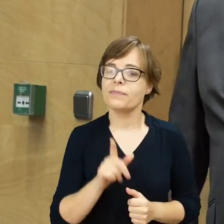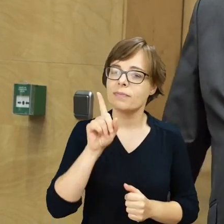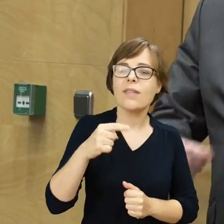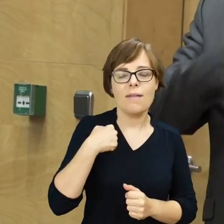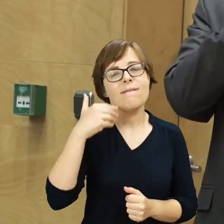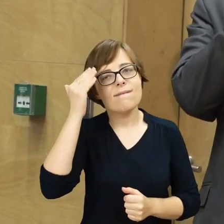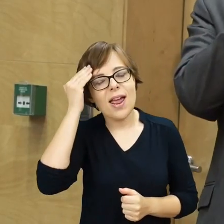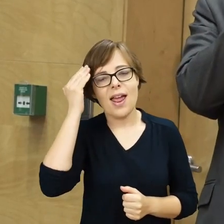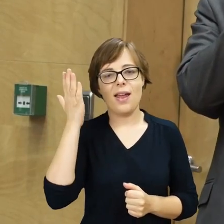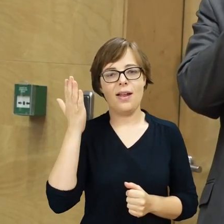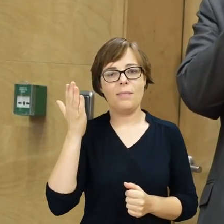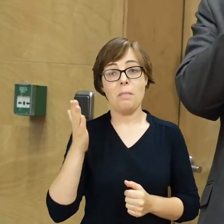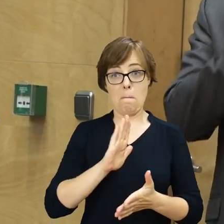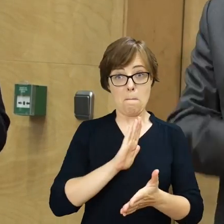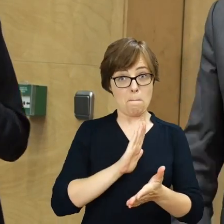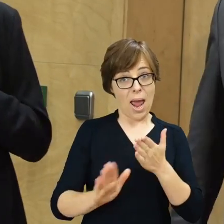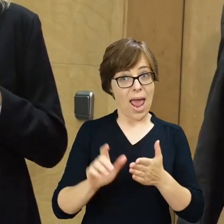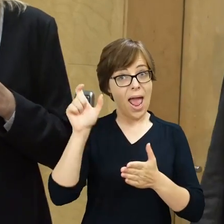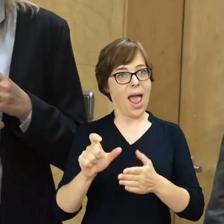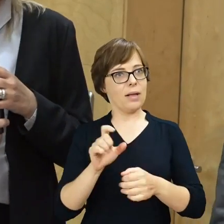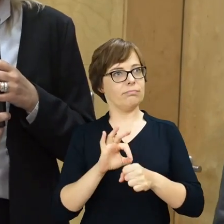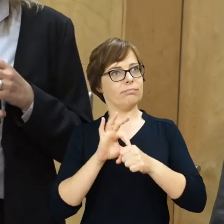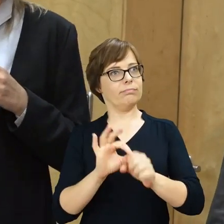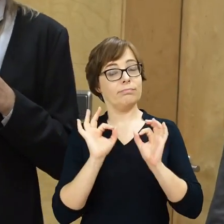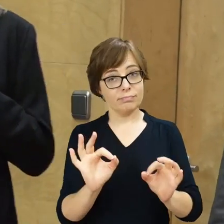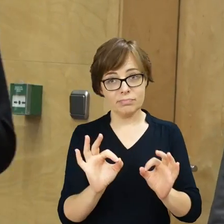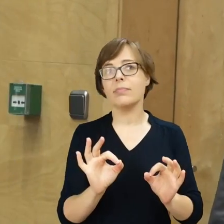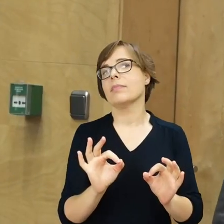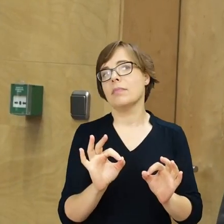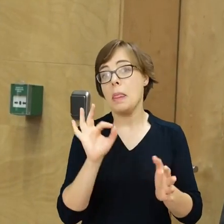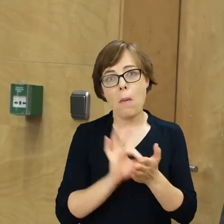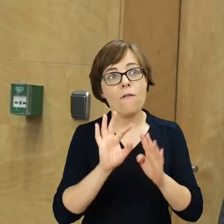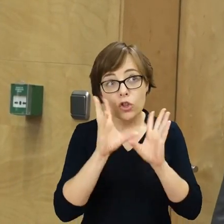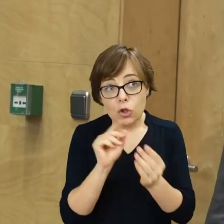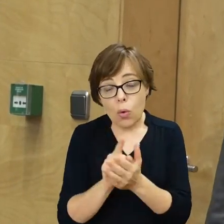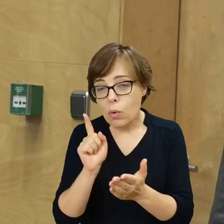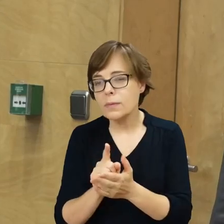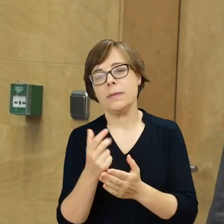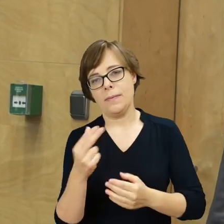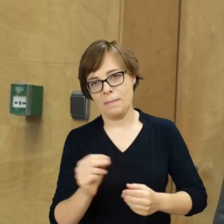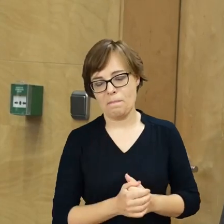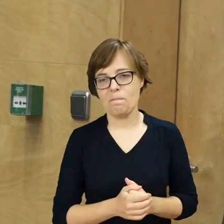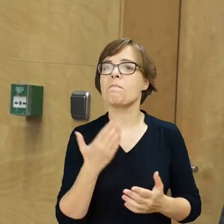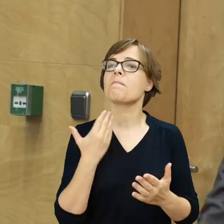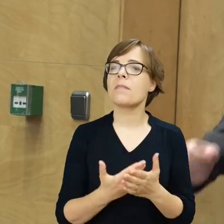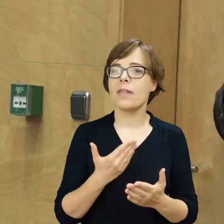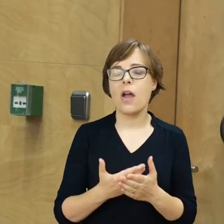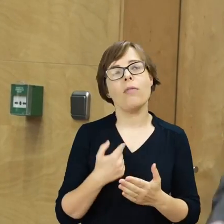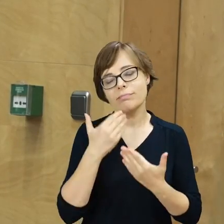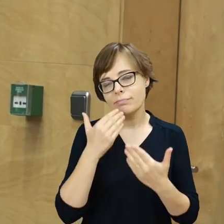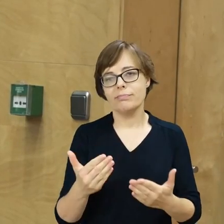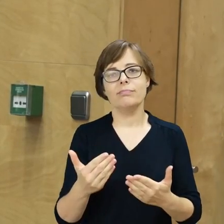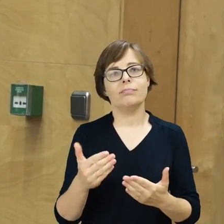tego światłego przewodnictwa wiele rzeczy by się nie wydarzyło. Także również za wsparcie w tym, żebyśmy